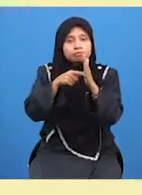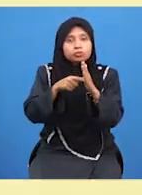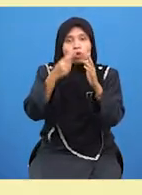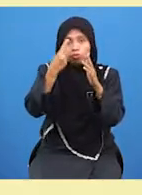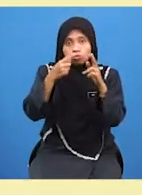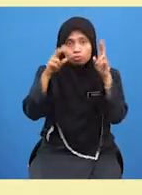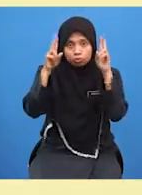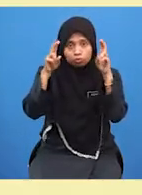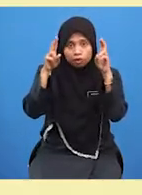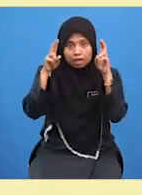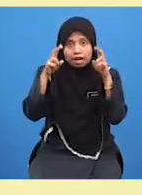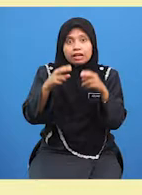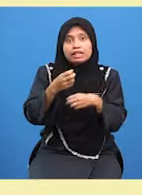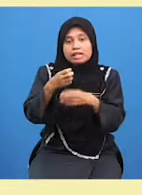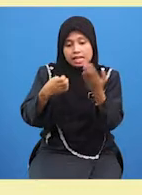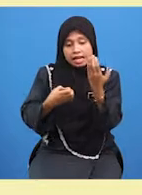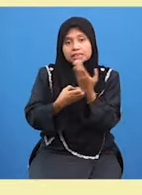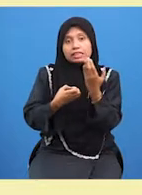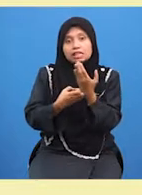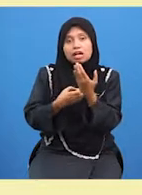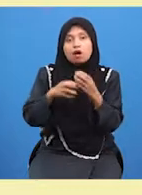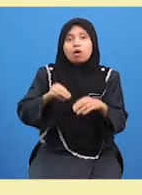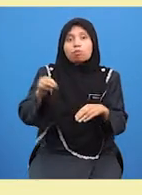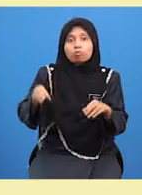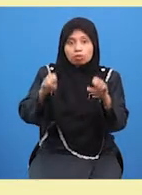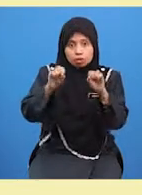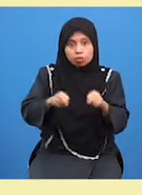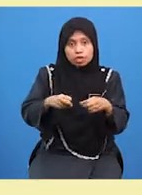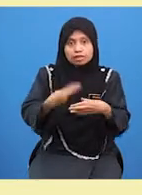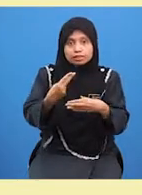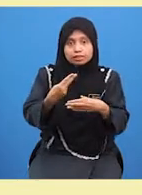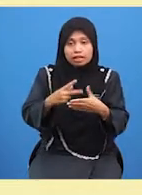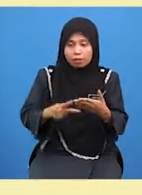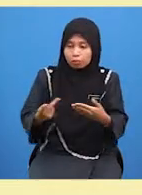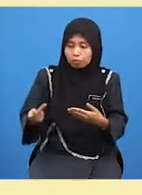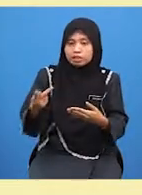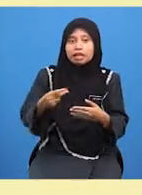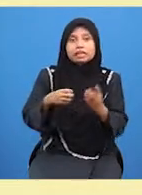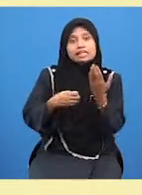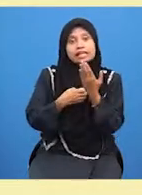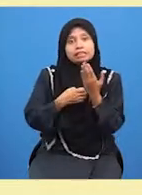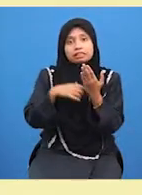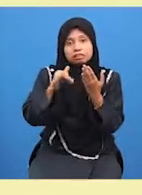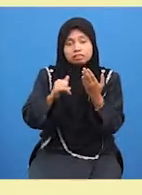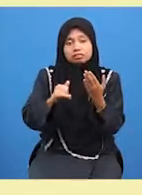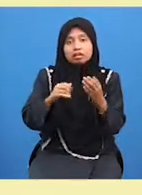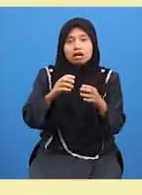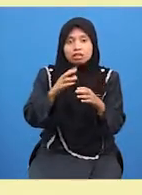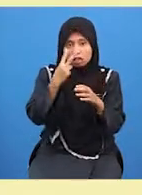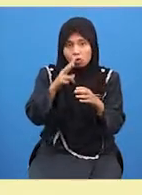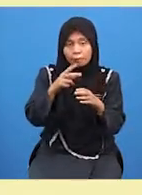Bagi topik reka bentuk elektrik, murid boleh menghasilkan produk elektrik yang mengambil